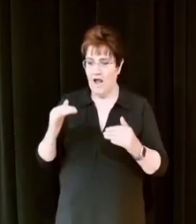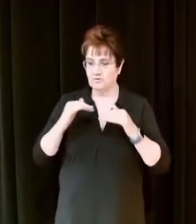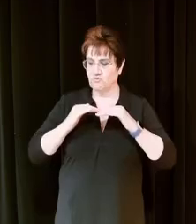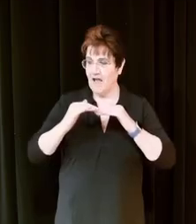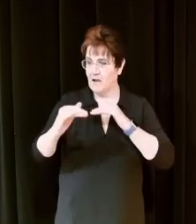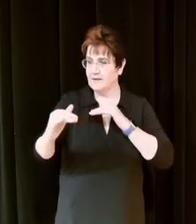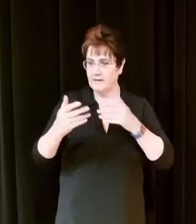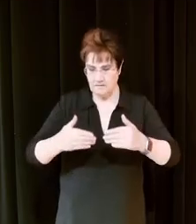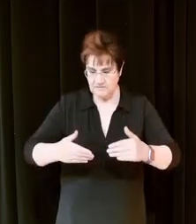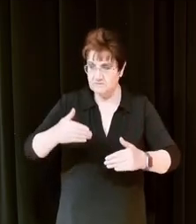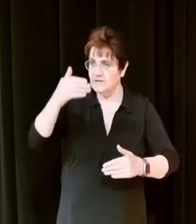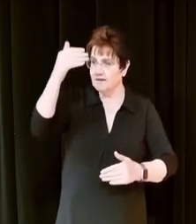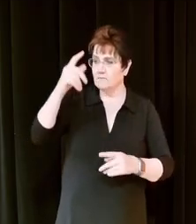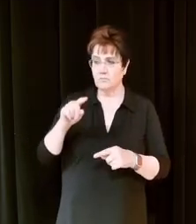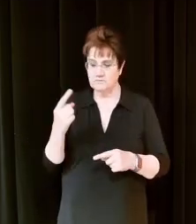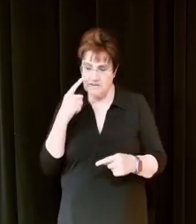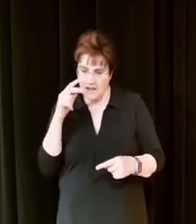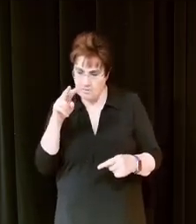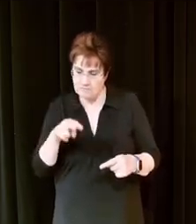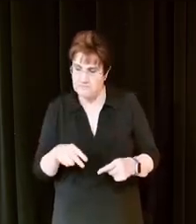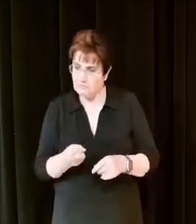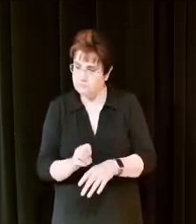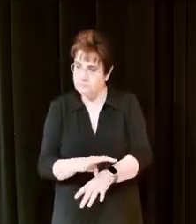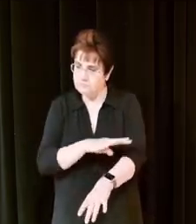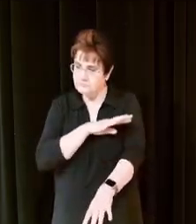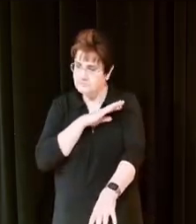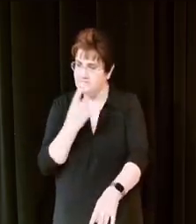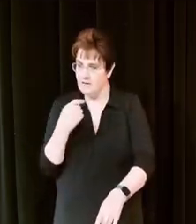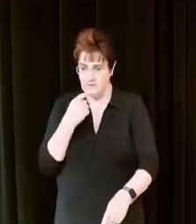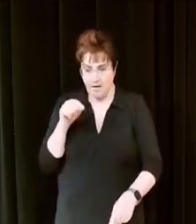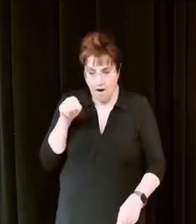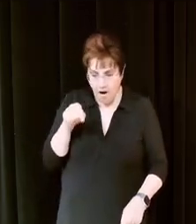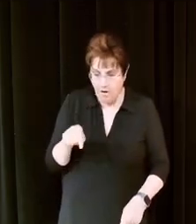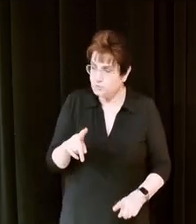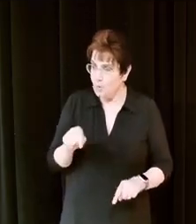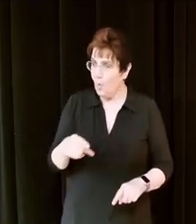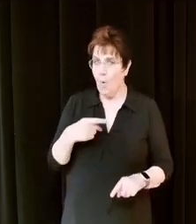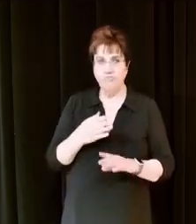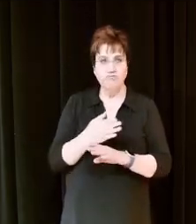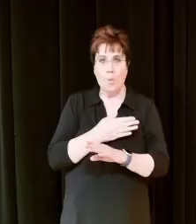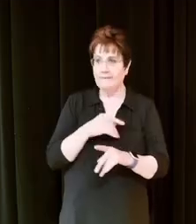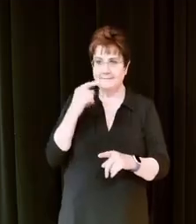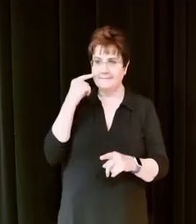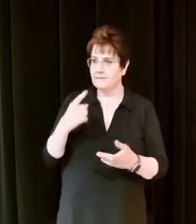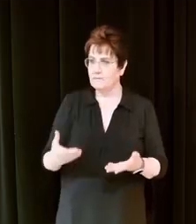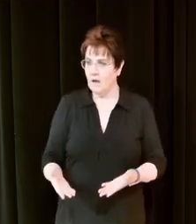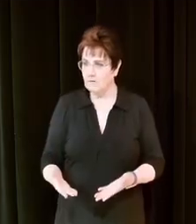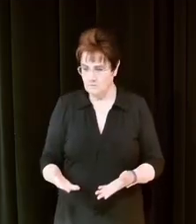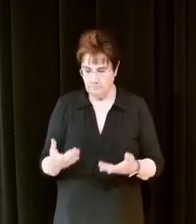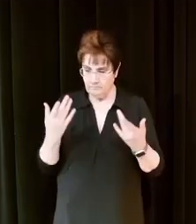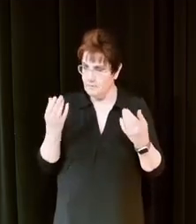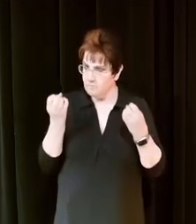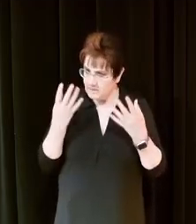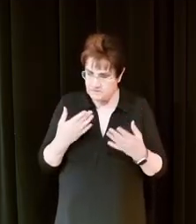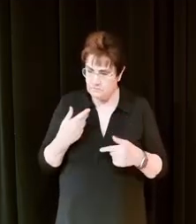sehr berührt, weil sie auch gesagt hat, das habe ich ja gar nicht geplant. Das ist mir ja einfach passiert, aber es ist